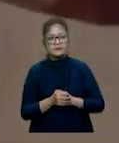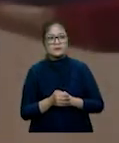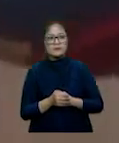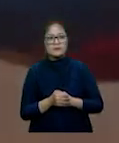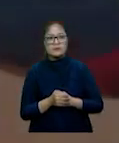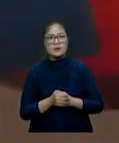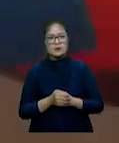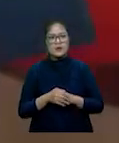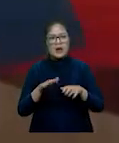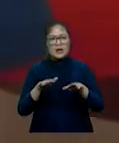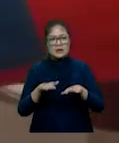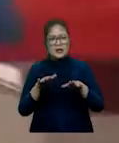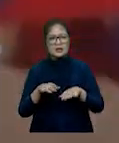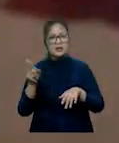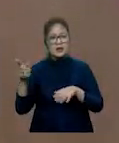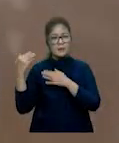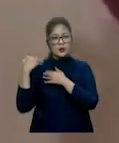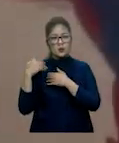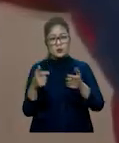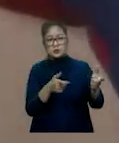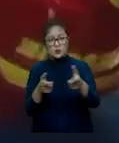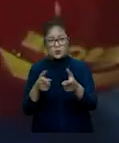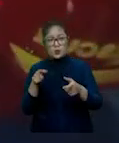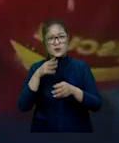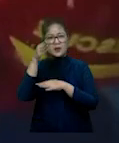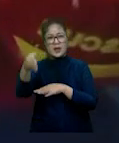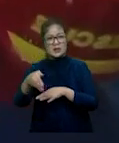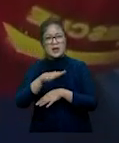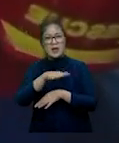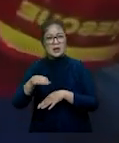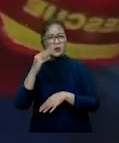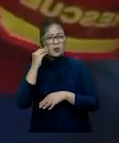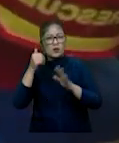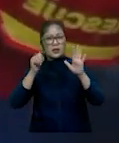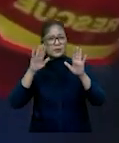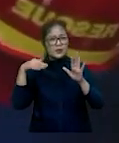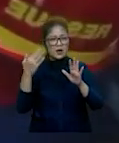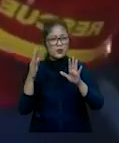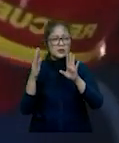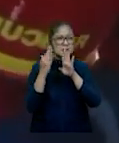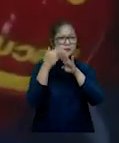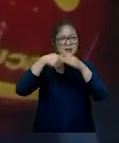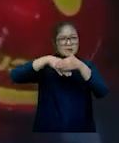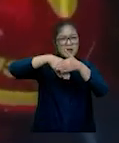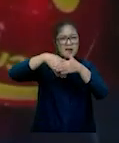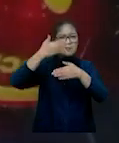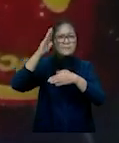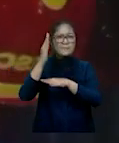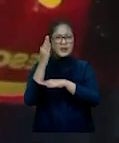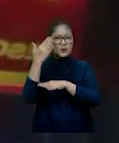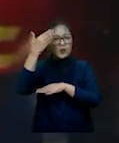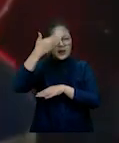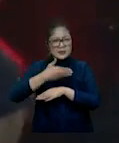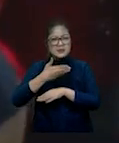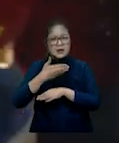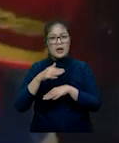Petugas pemadam berupaya untuk mengeluarkan jari bocah berusia 6 tahun yang terjepit di sela-sela pintu